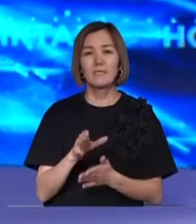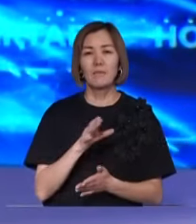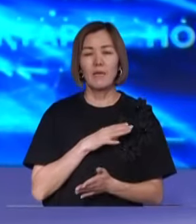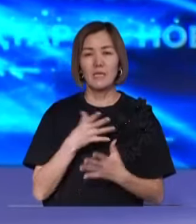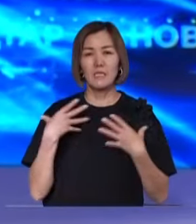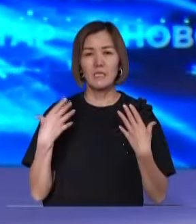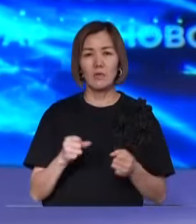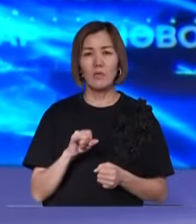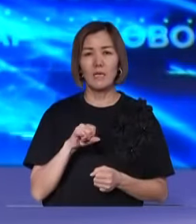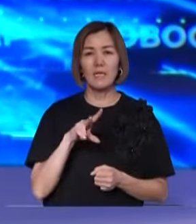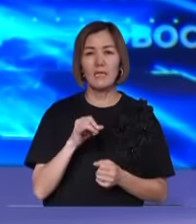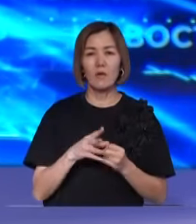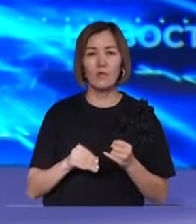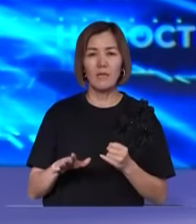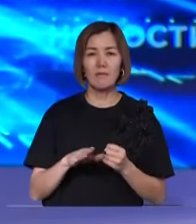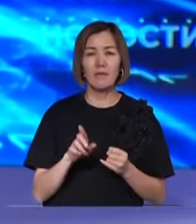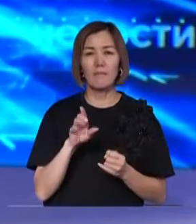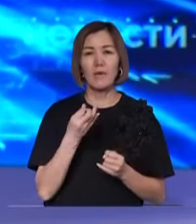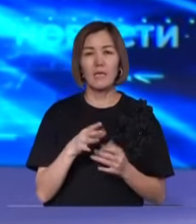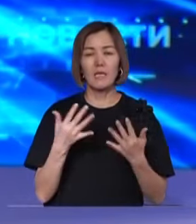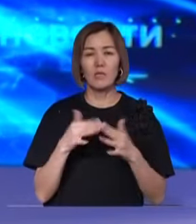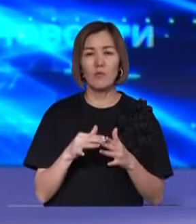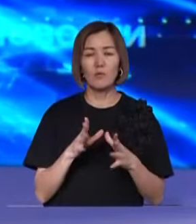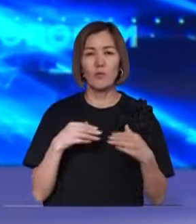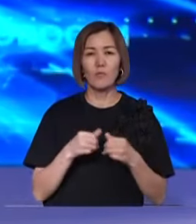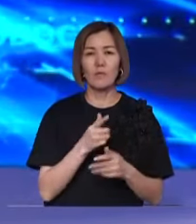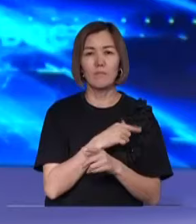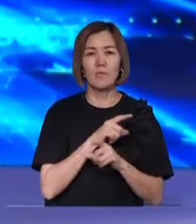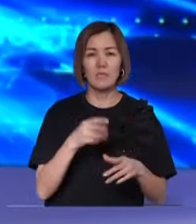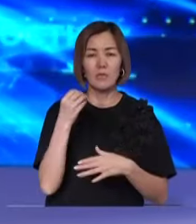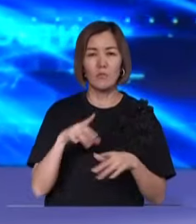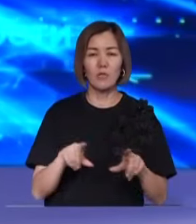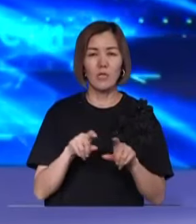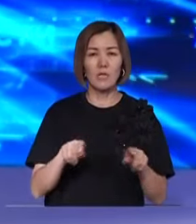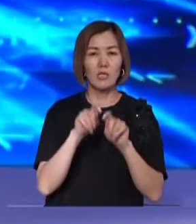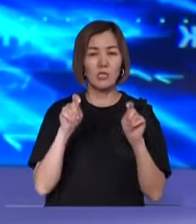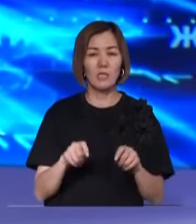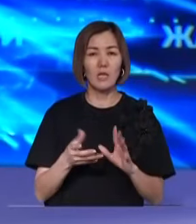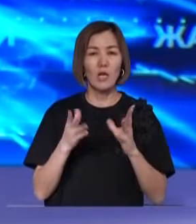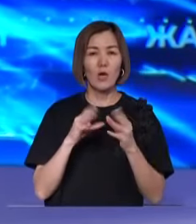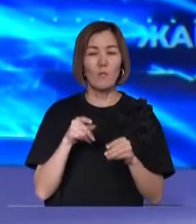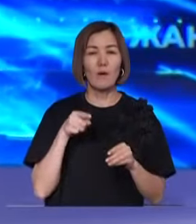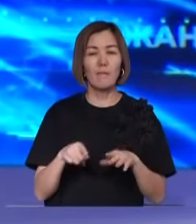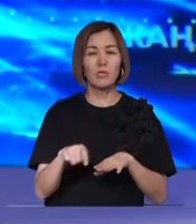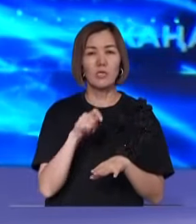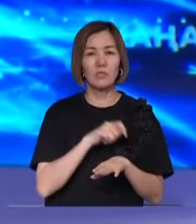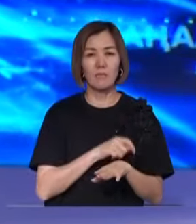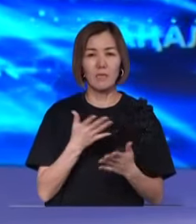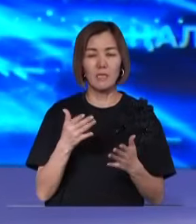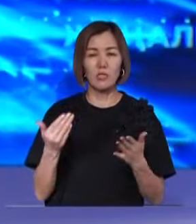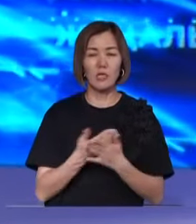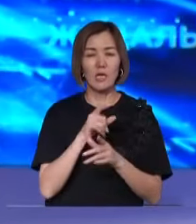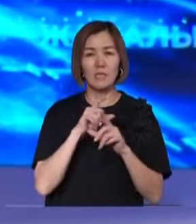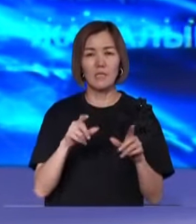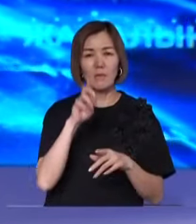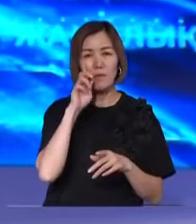Басты байлық денсаулық. Әлі ауданы Байкент ауылында отбасы медициналық орталық ашылды. Аумағы 1000 шаршы метрге жуықтайтын жаңа